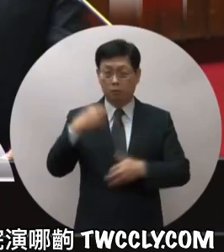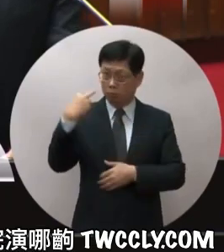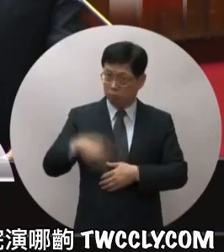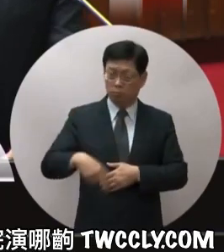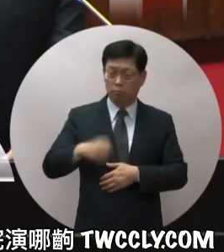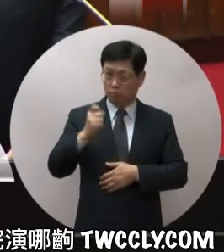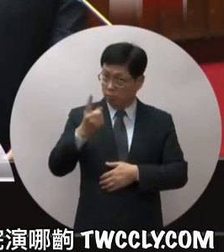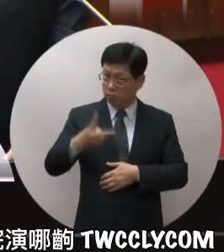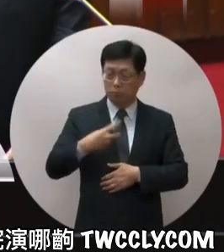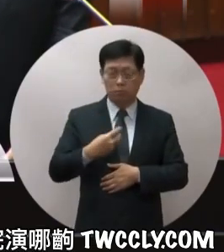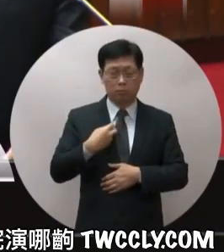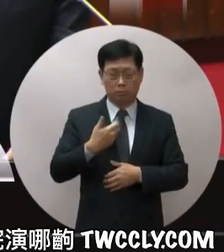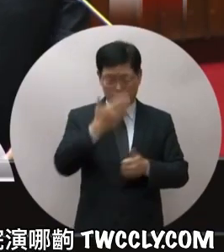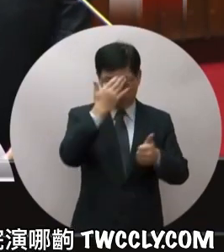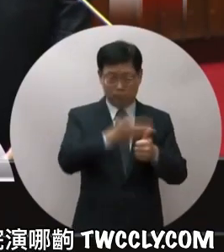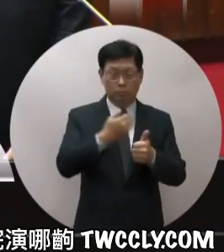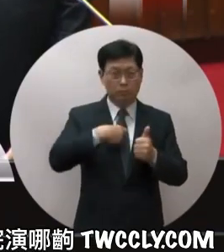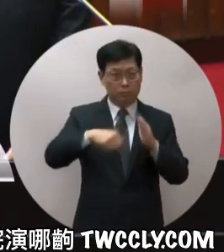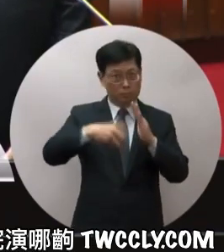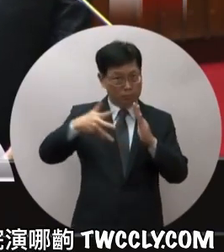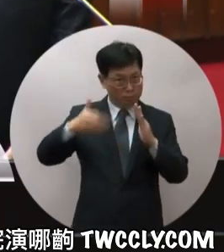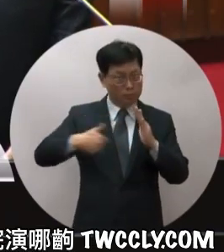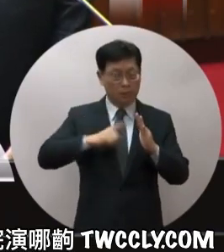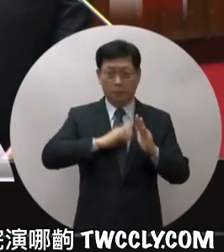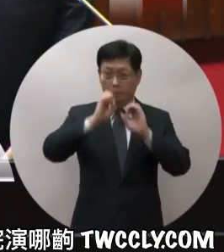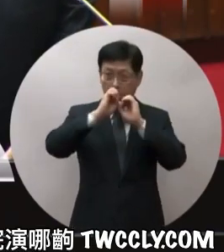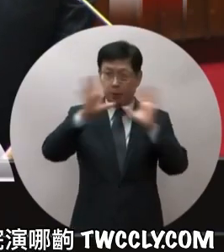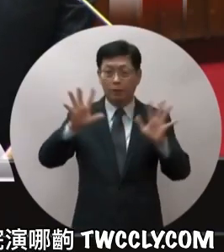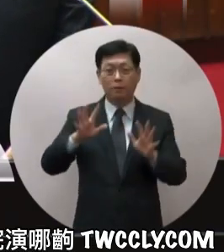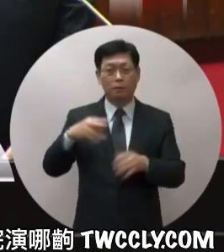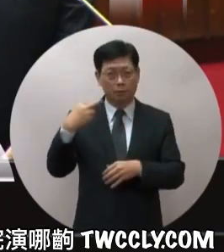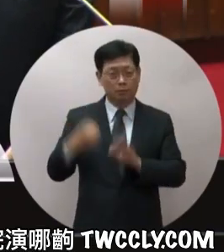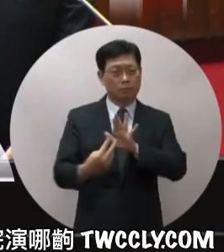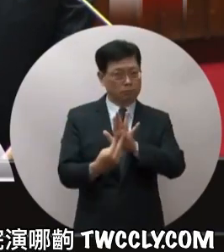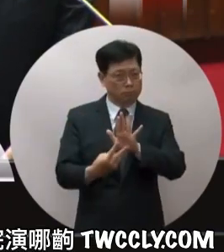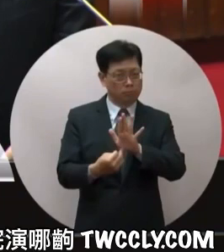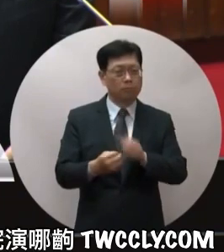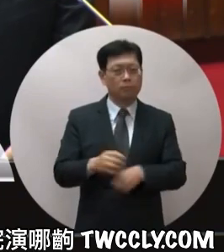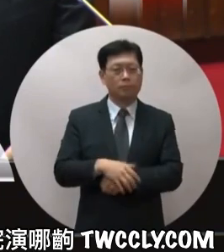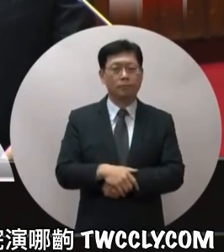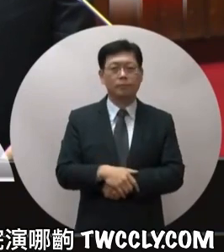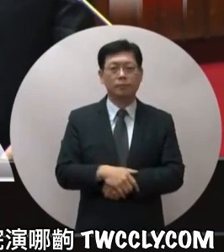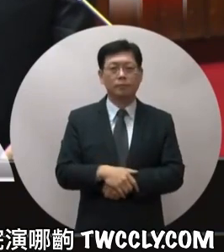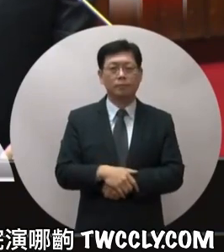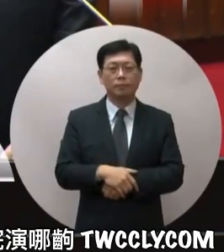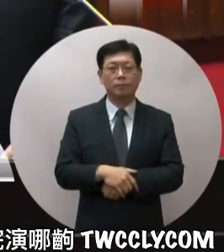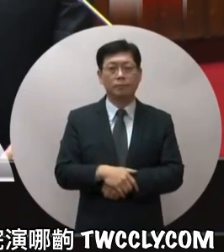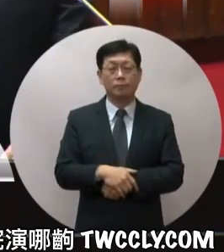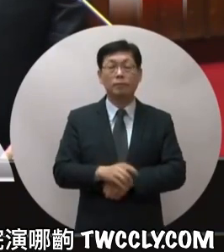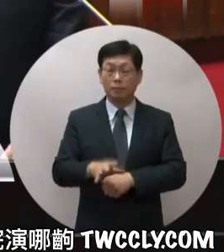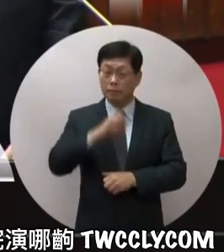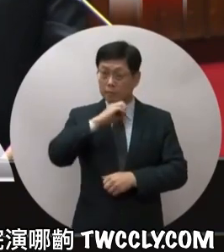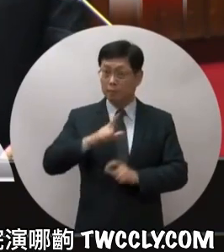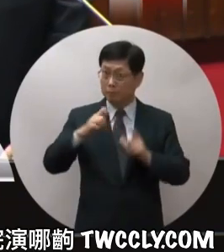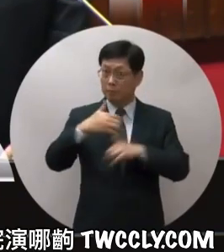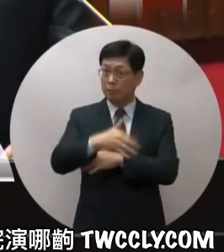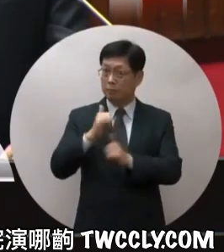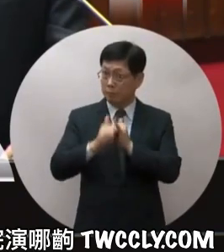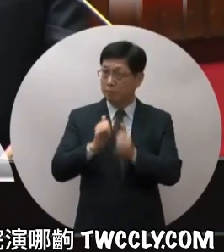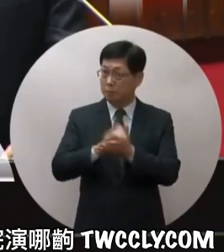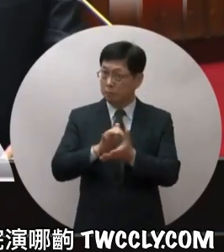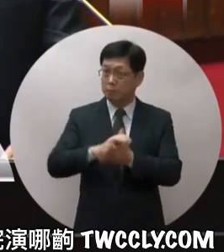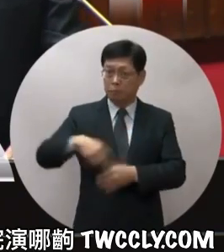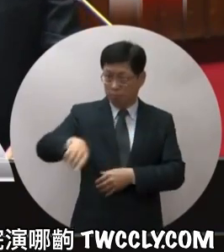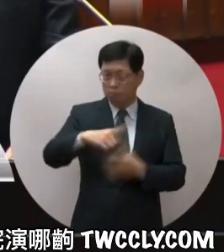一次透過院長您的嘴您的嘴裡面來再一次的重新的一個宣示所以屏東的鄉親他們